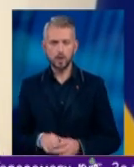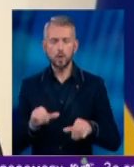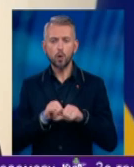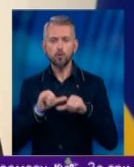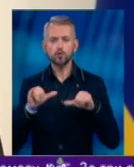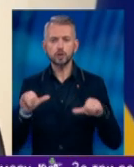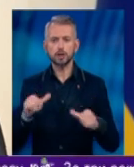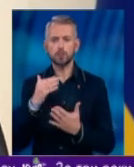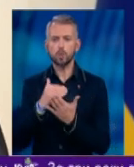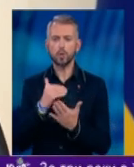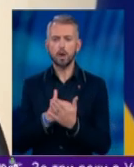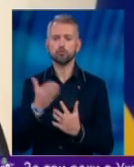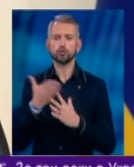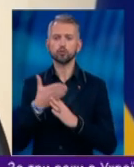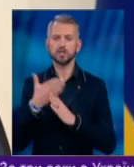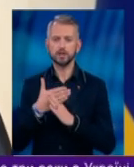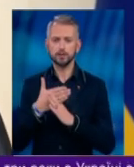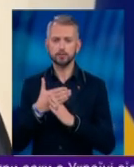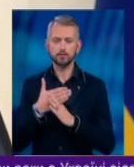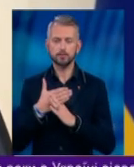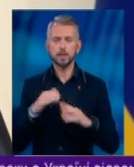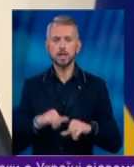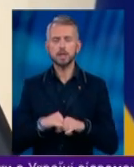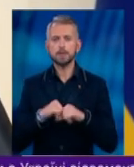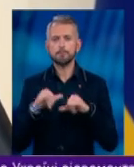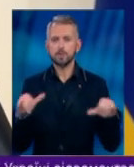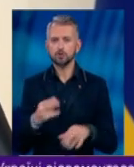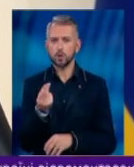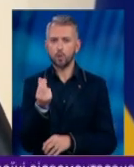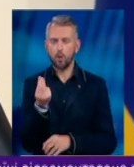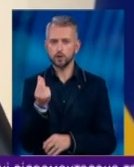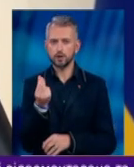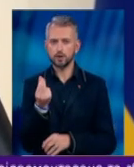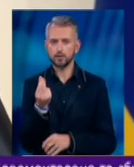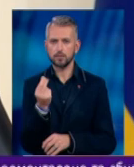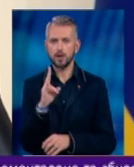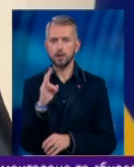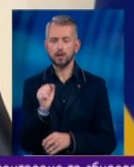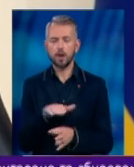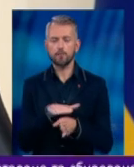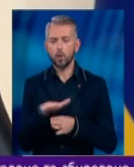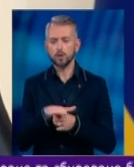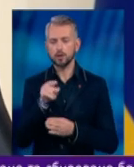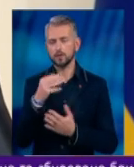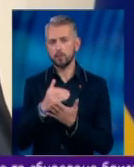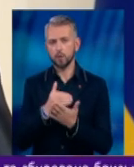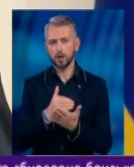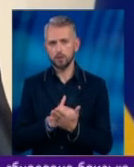розширити програму субсидій, збільшити кошти на виконання цієї